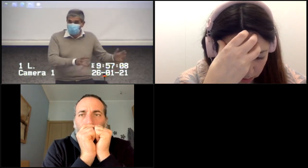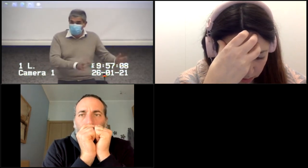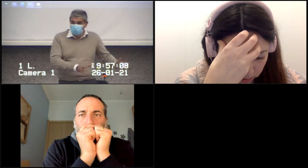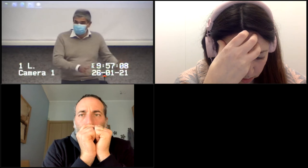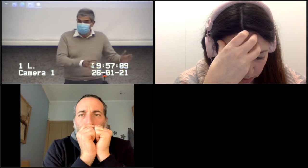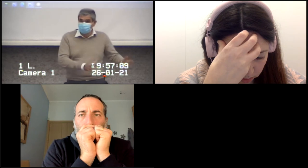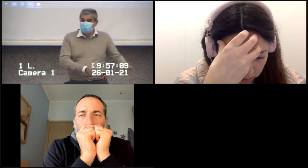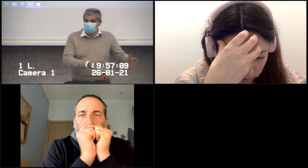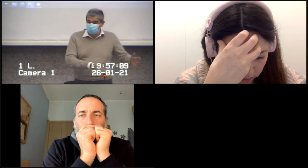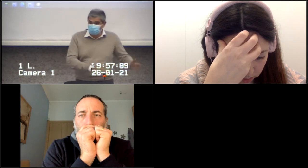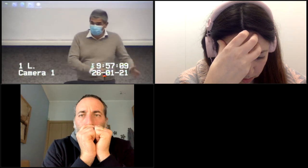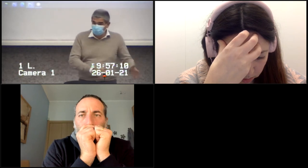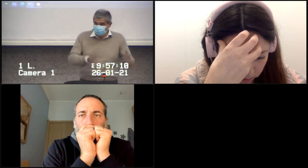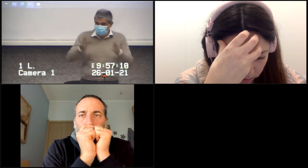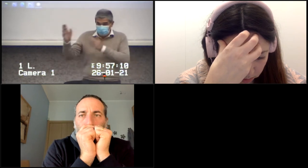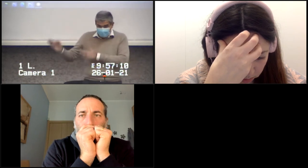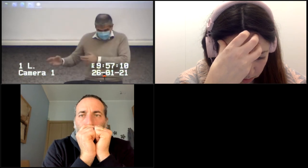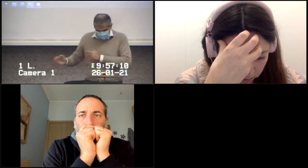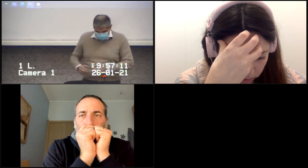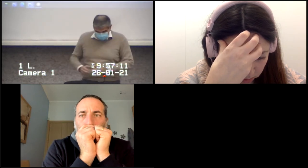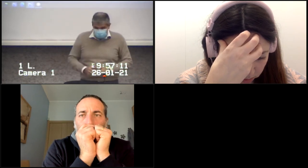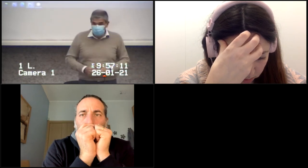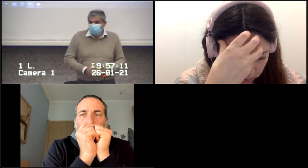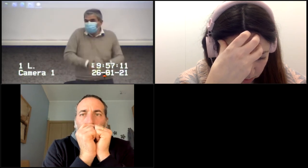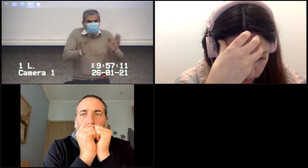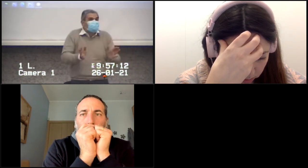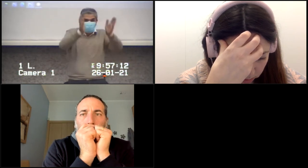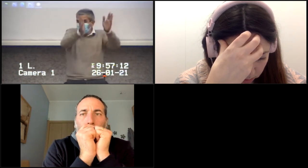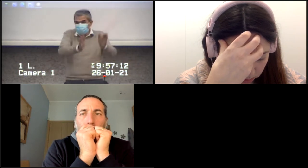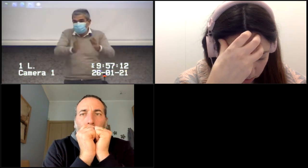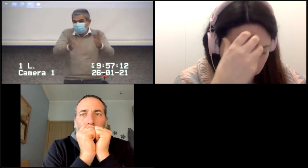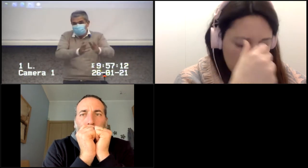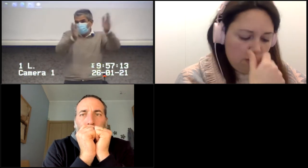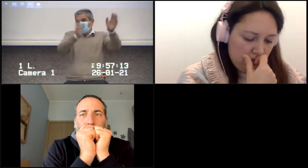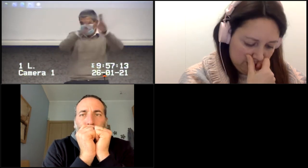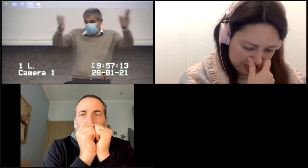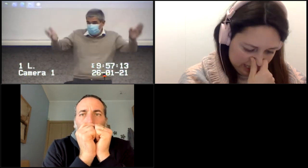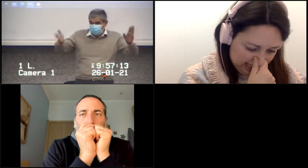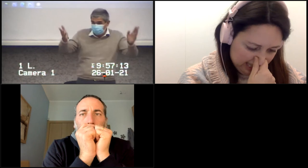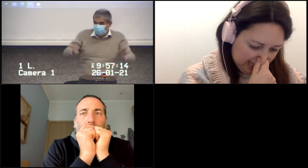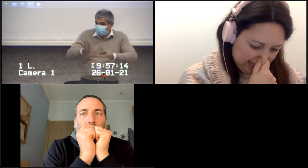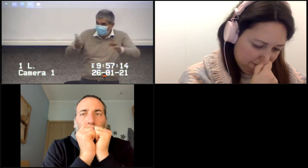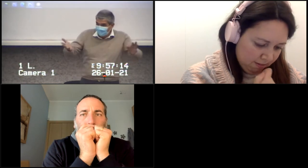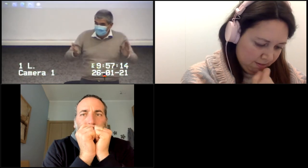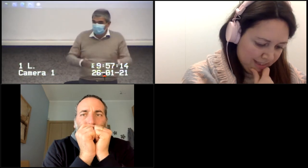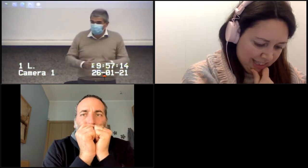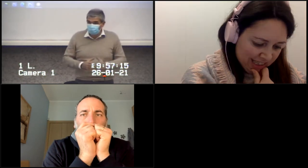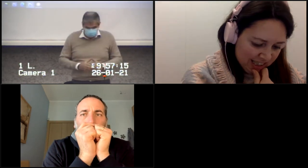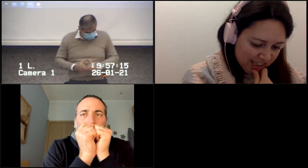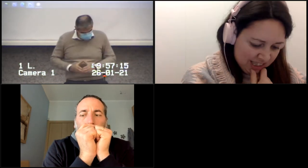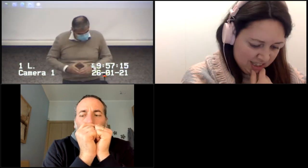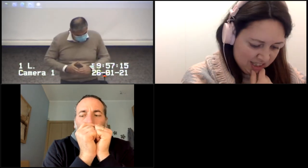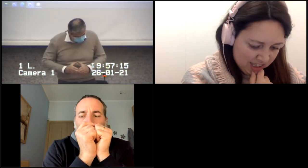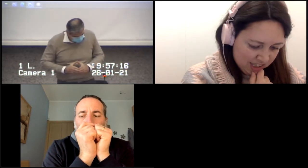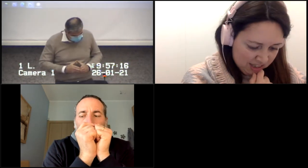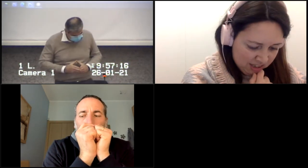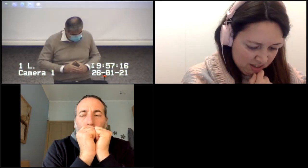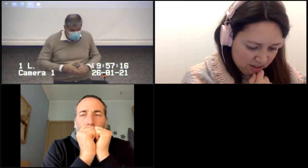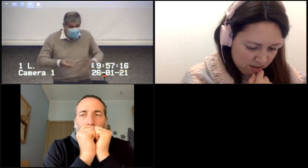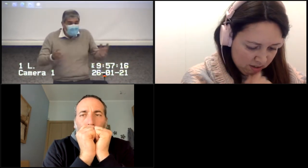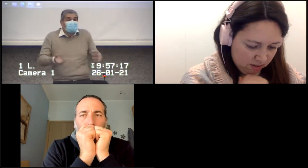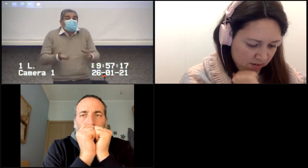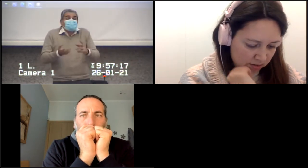quest'area occupata dall'impianto tecnologico al servizio dell'edificio, c'era il traliccio che è quello che c'è sempre stato e quindi da questo punto di vista non è